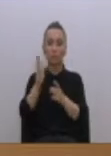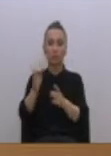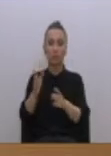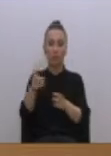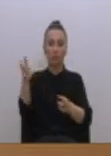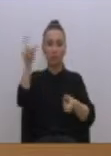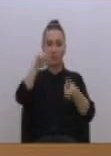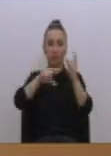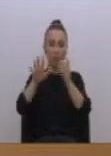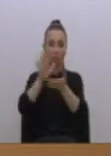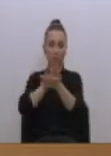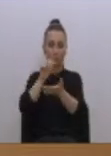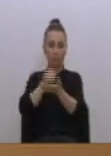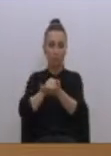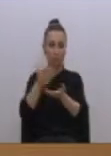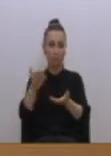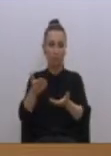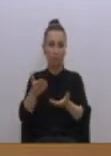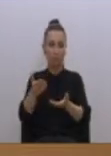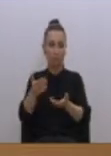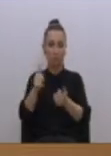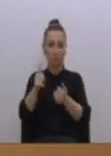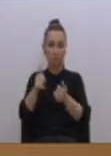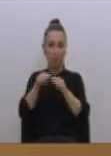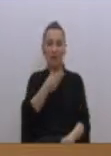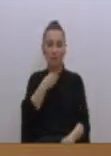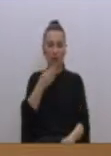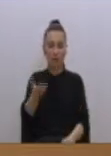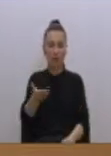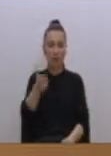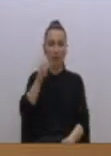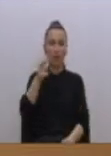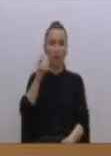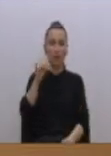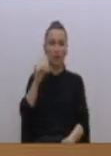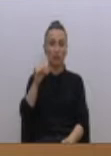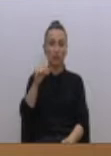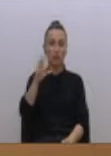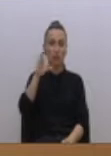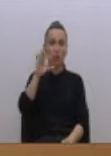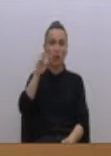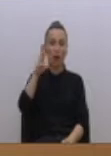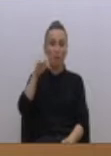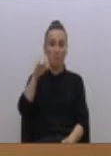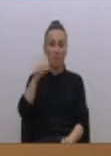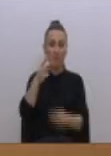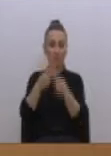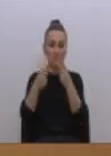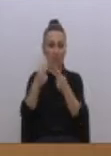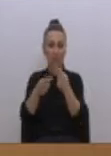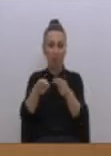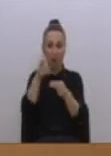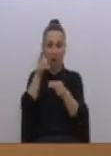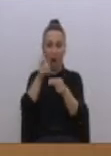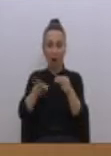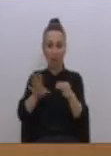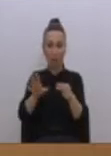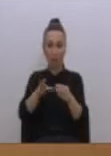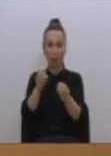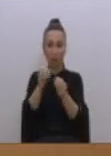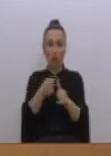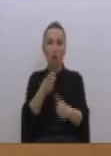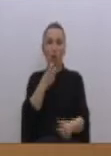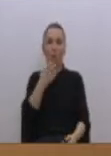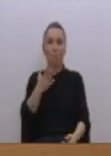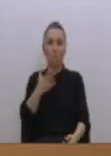მთები და რასაკეთებენ და როგორ გაყავთ გვერაბები. კოგერ სურამის ციხეა და აუმთავრებელია კომიკურ სახეს